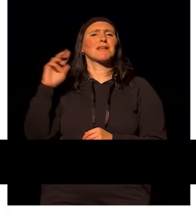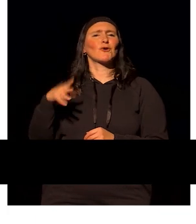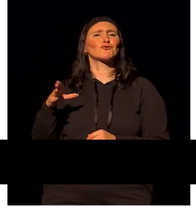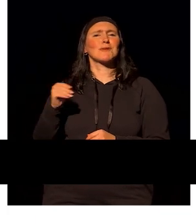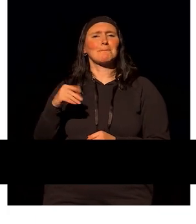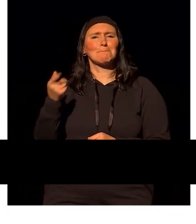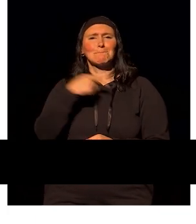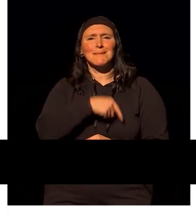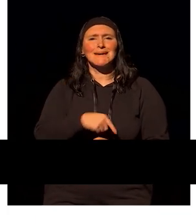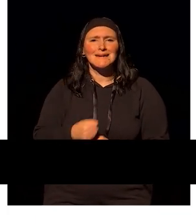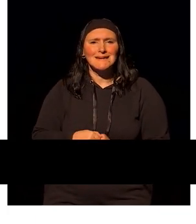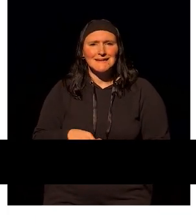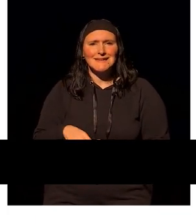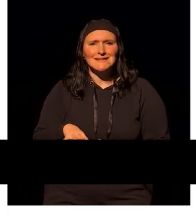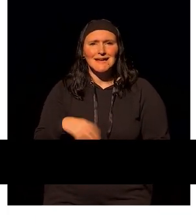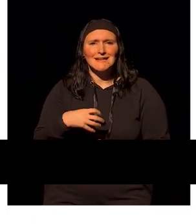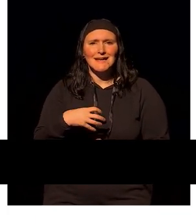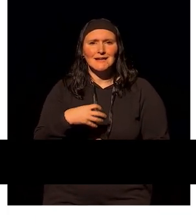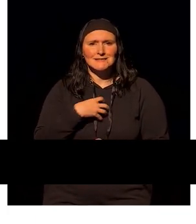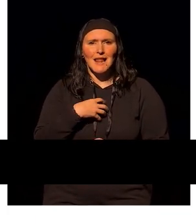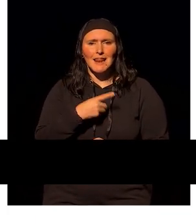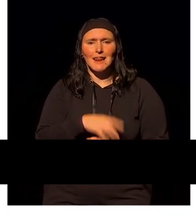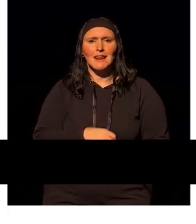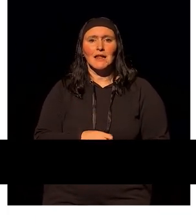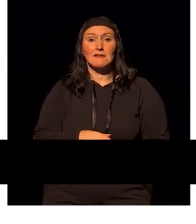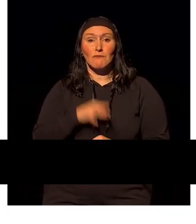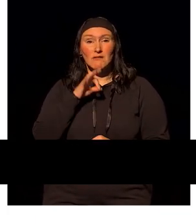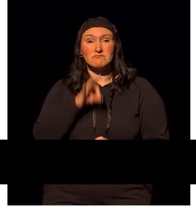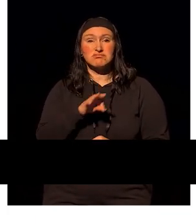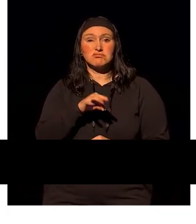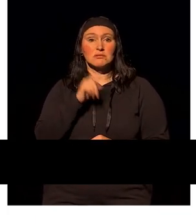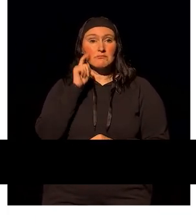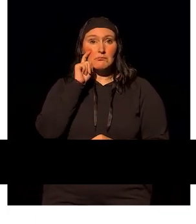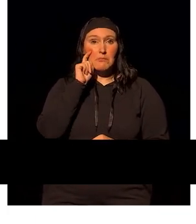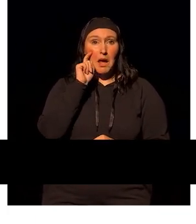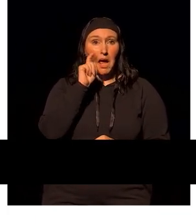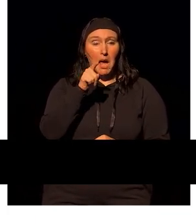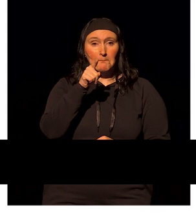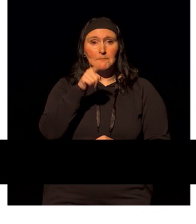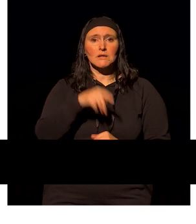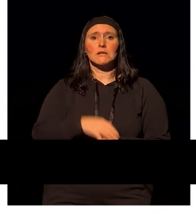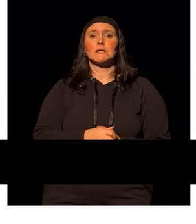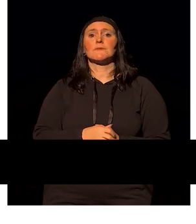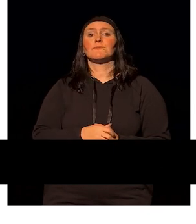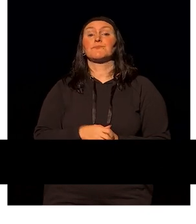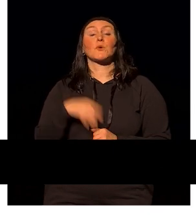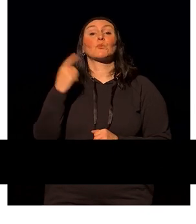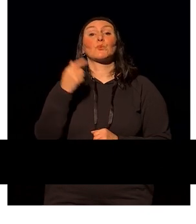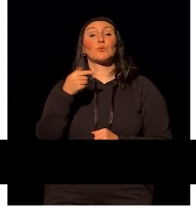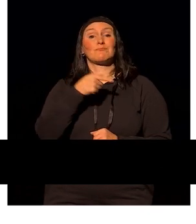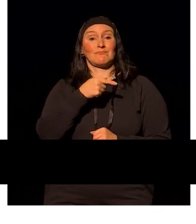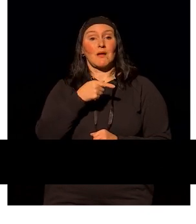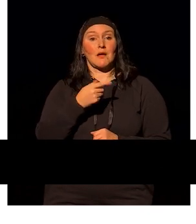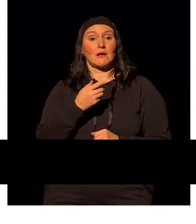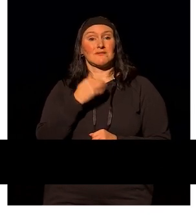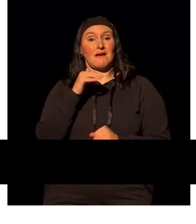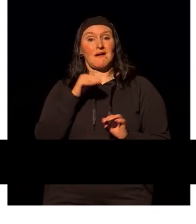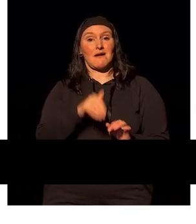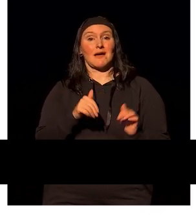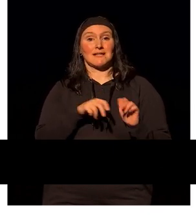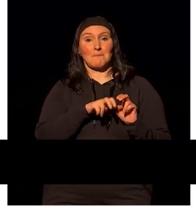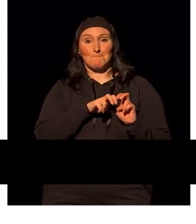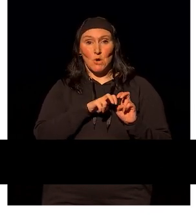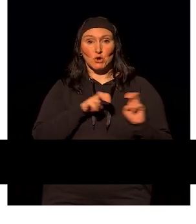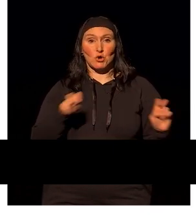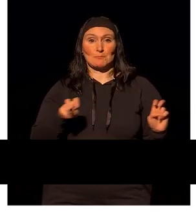als man das Bild entdeckt hat. Ja, und während wir eine Podiumsdiskussion hatten, gleichzeitig